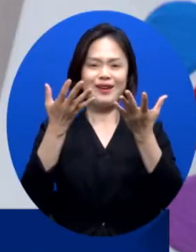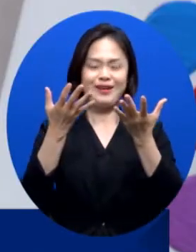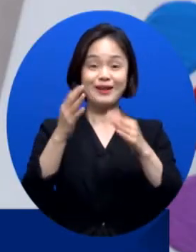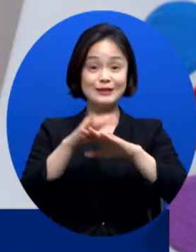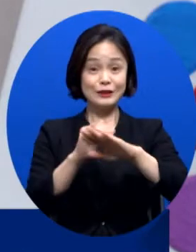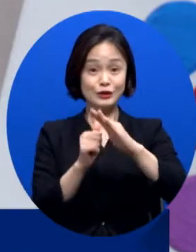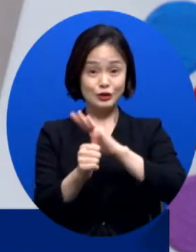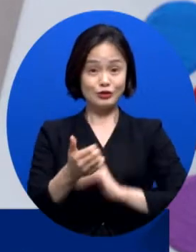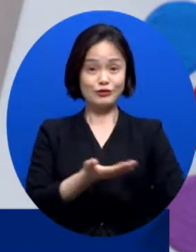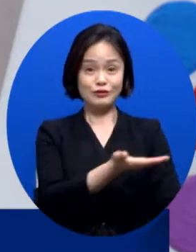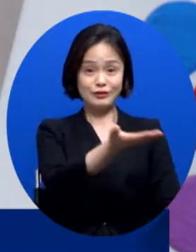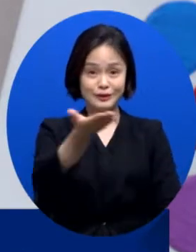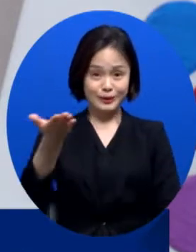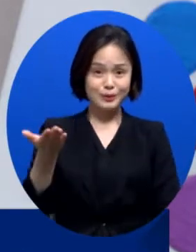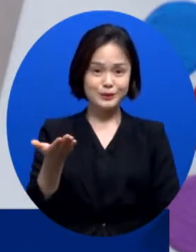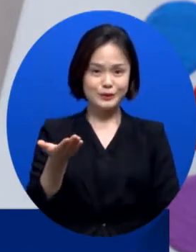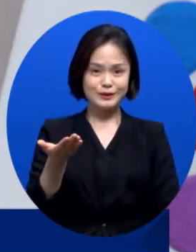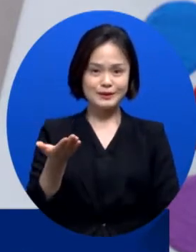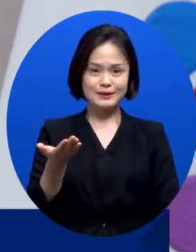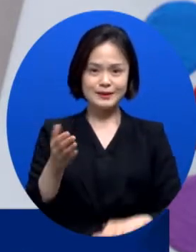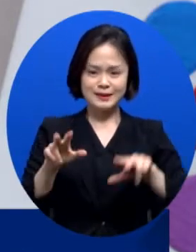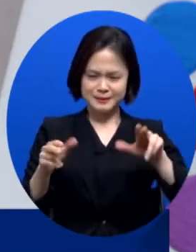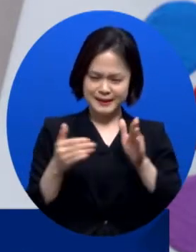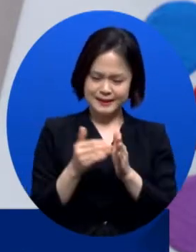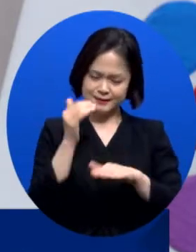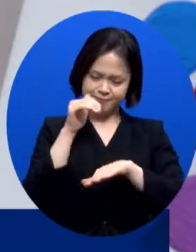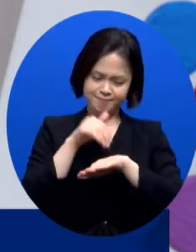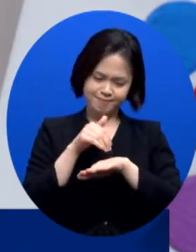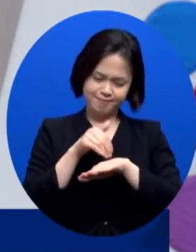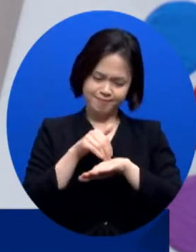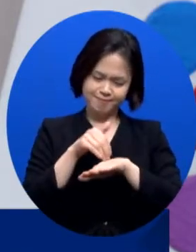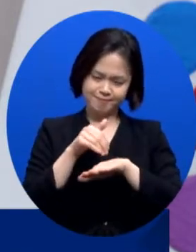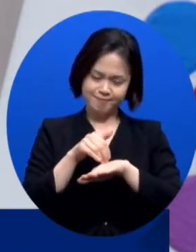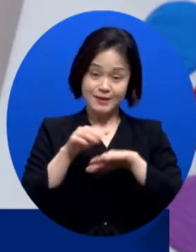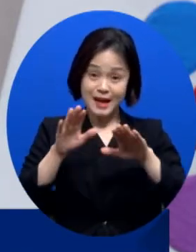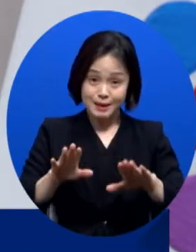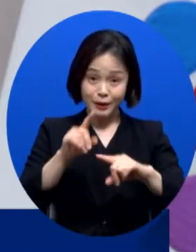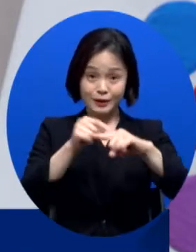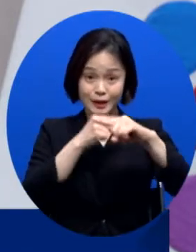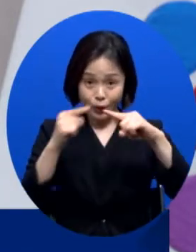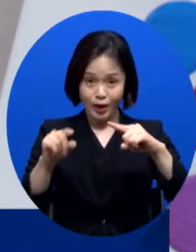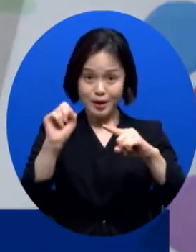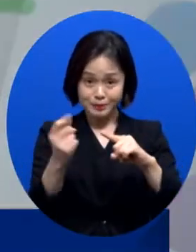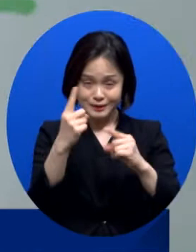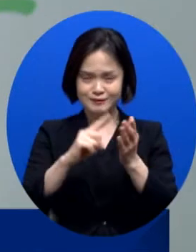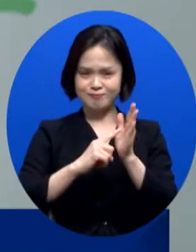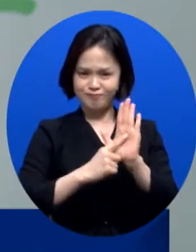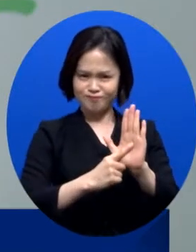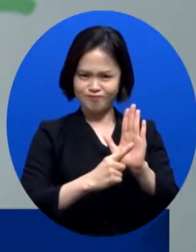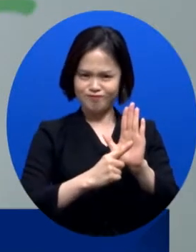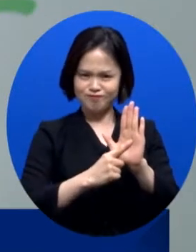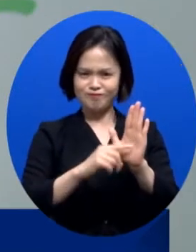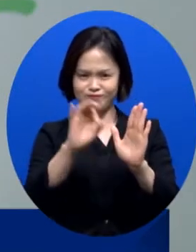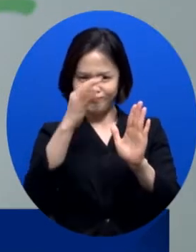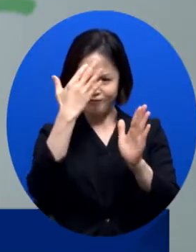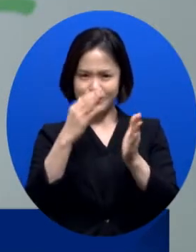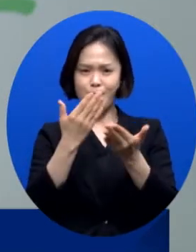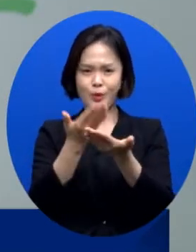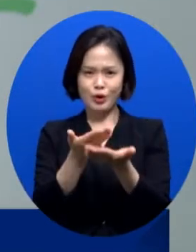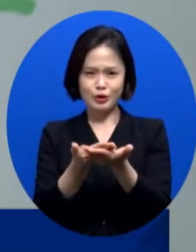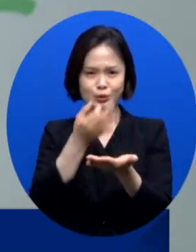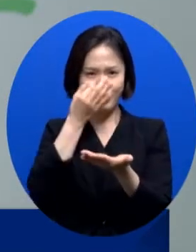여러분 모두 그동안 갈고 닦은 기량을 마음껏 발휘하시기를 기대합니다. 중부권 최대